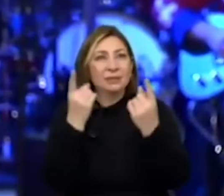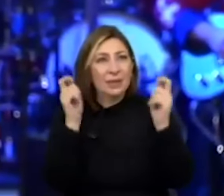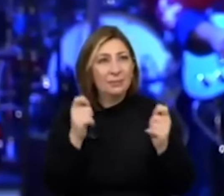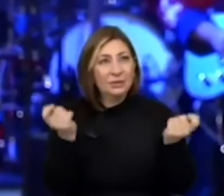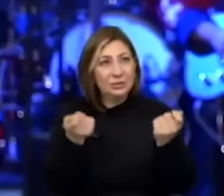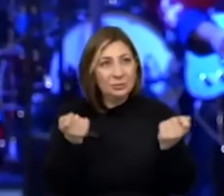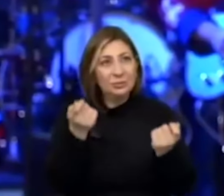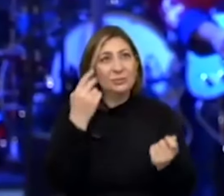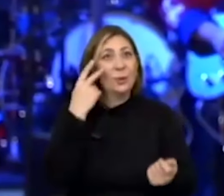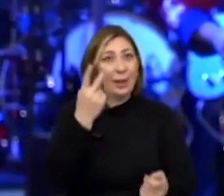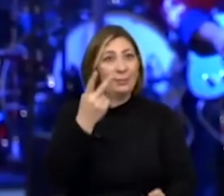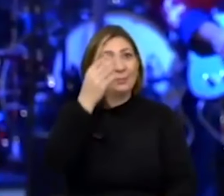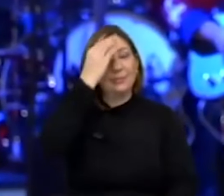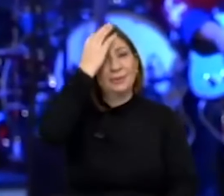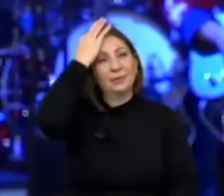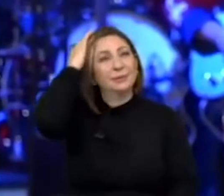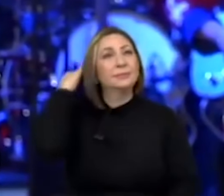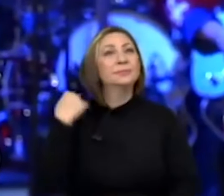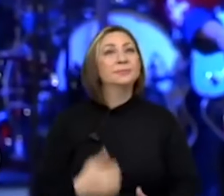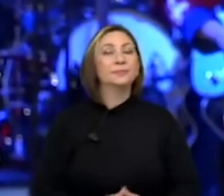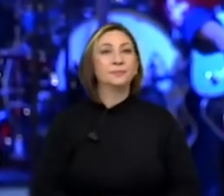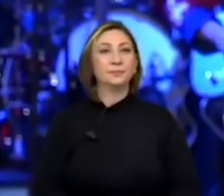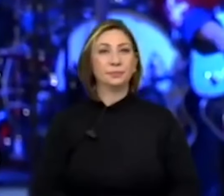yapmaya çalışıyoruz. Görelim.